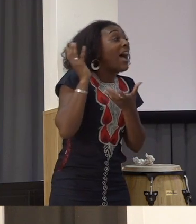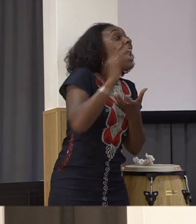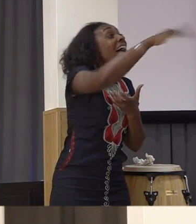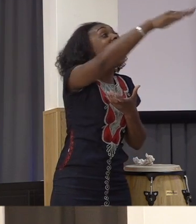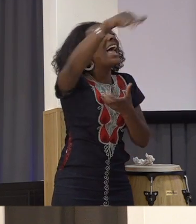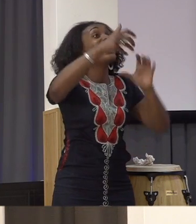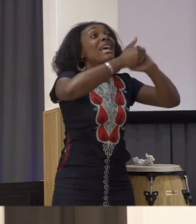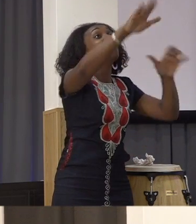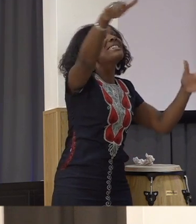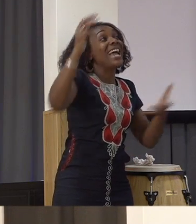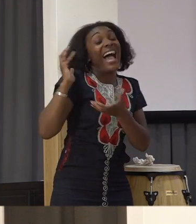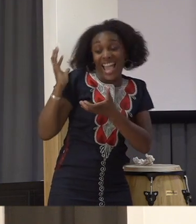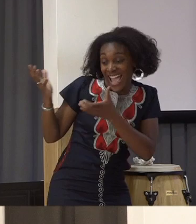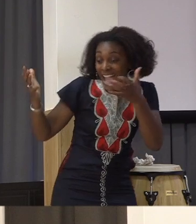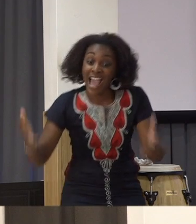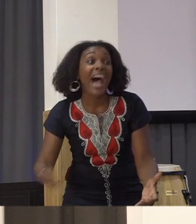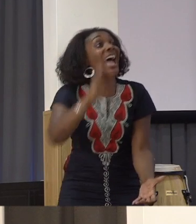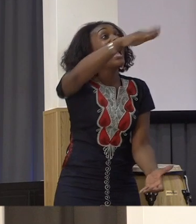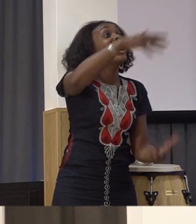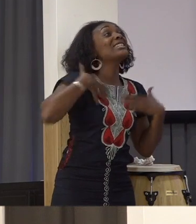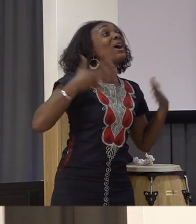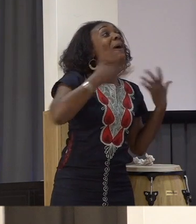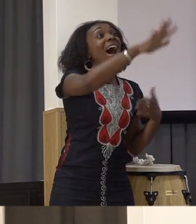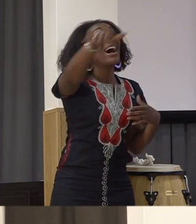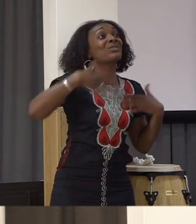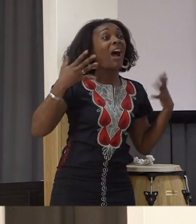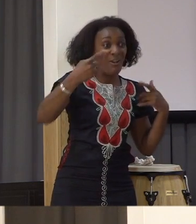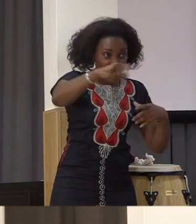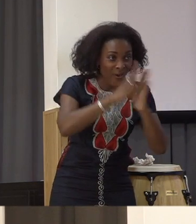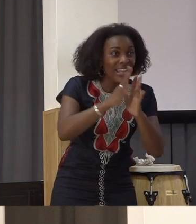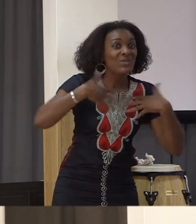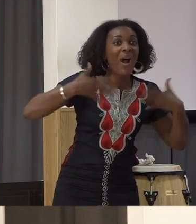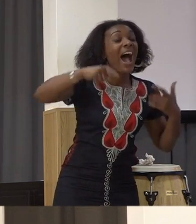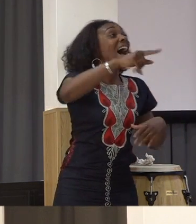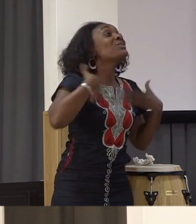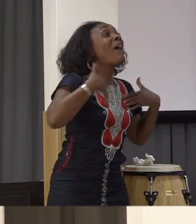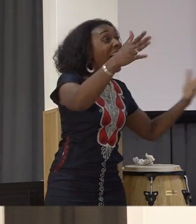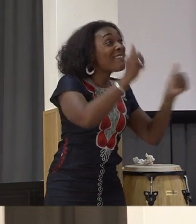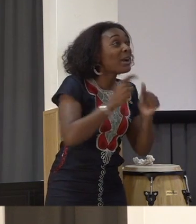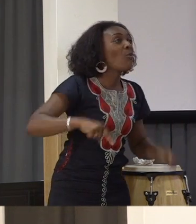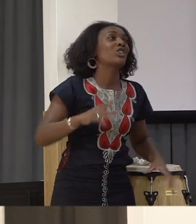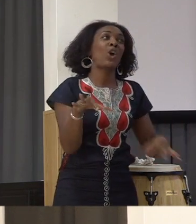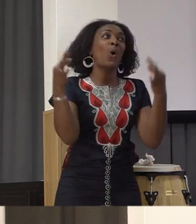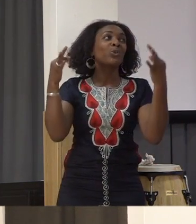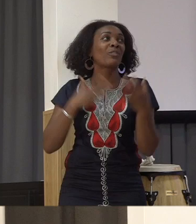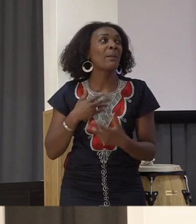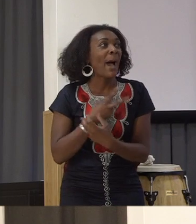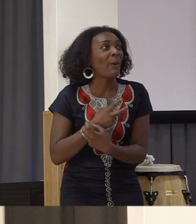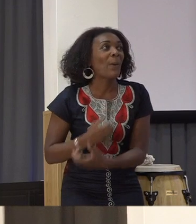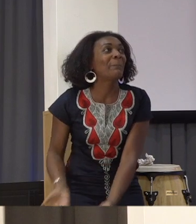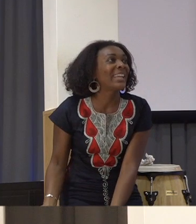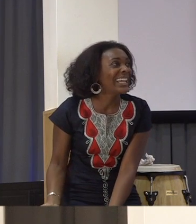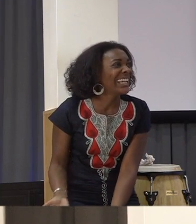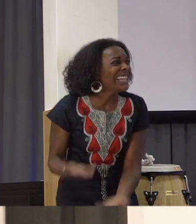leur dit « Réjouissez-vous ! Réjouis-toi, Église, réjouissez-vous avec moi, car j'ai retrouvé